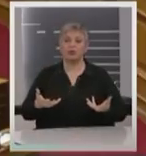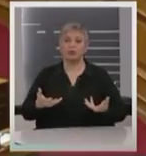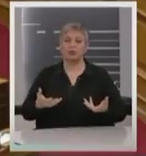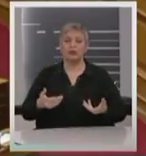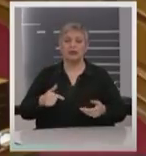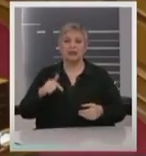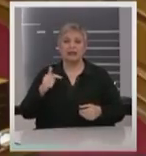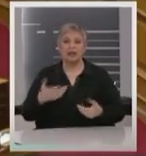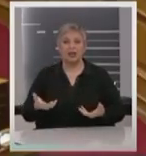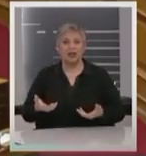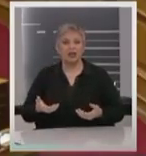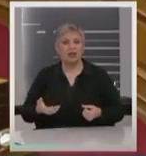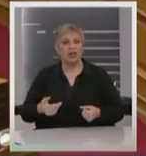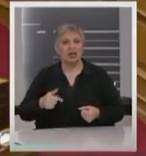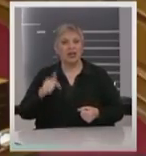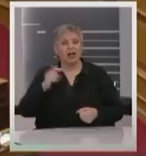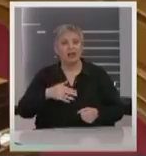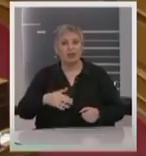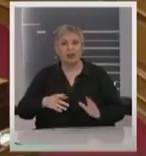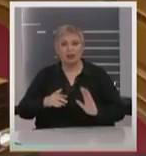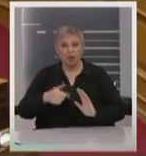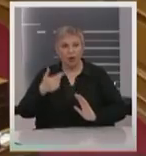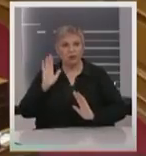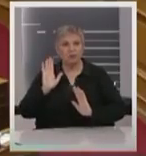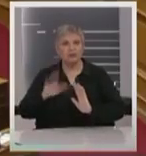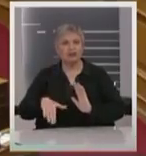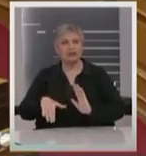προϋπολογισμού ήταν στο τέλος.